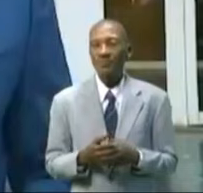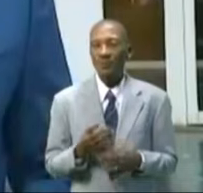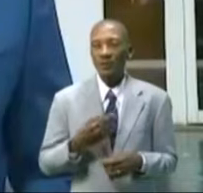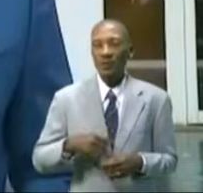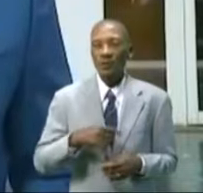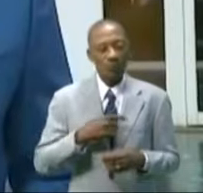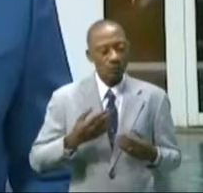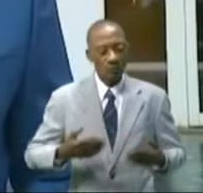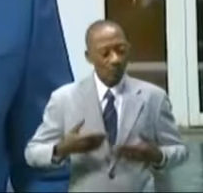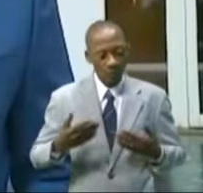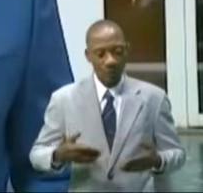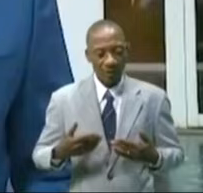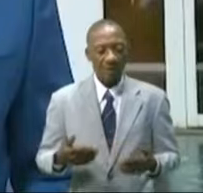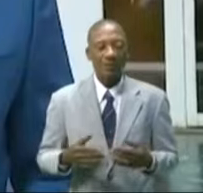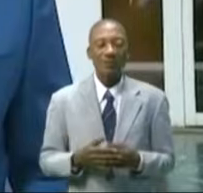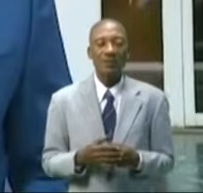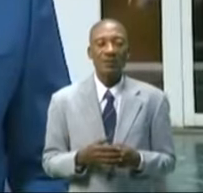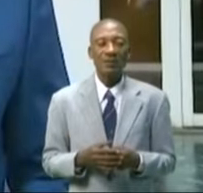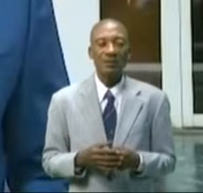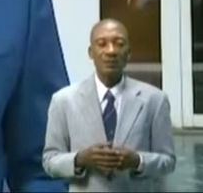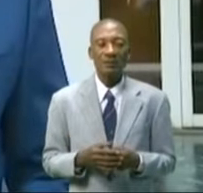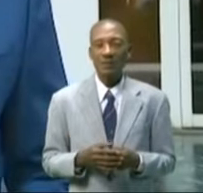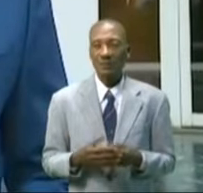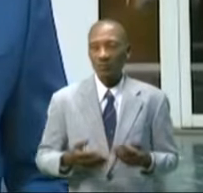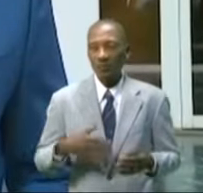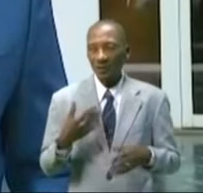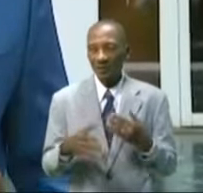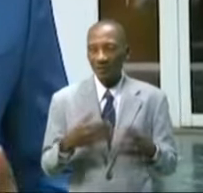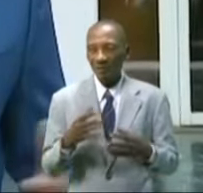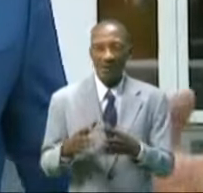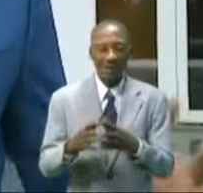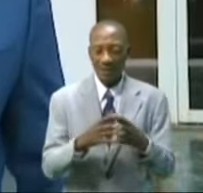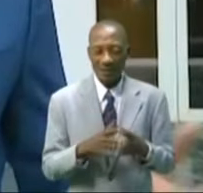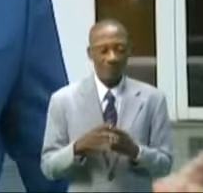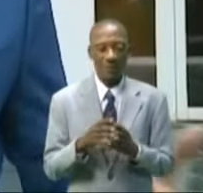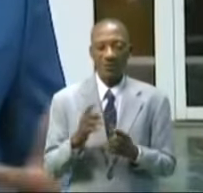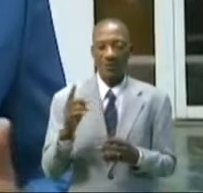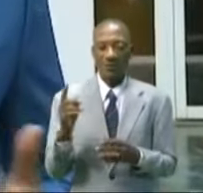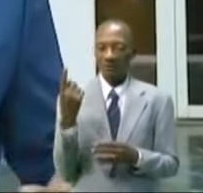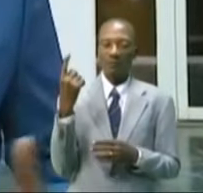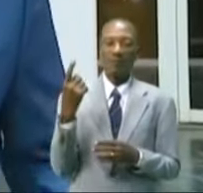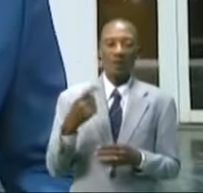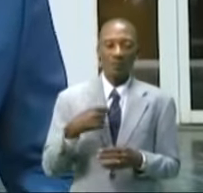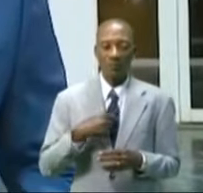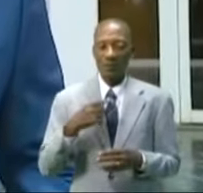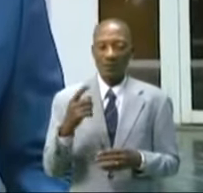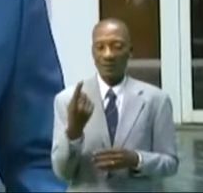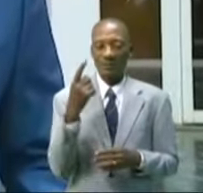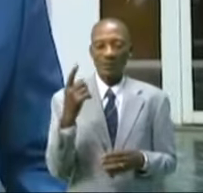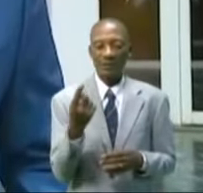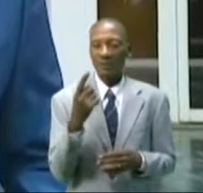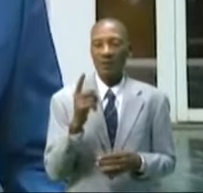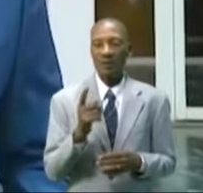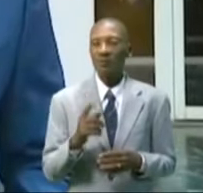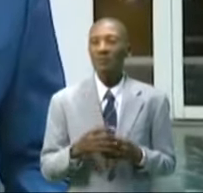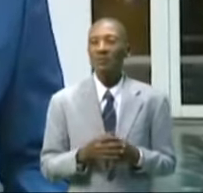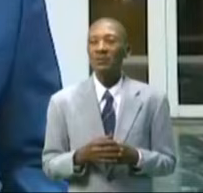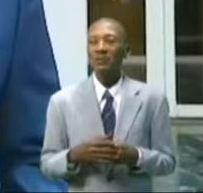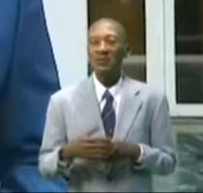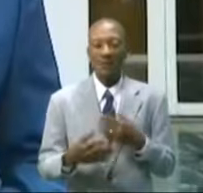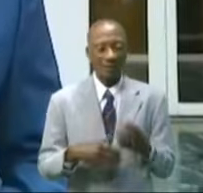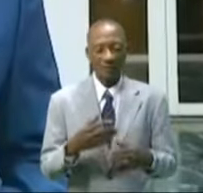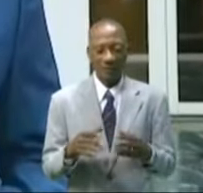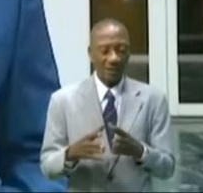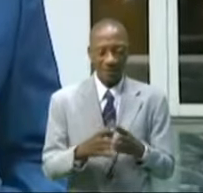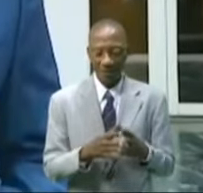comptent beaucoup de députés au sein de la Chambre qui peuvent faire basculer les choses dans un sens comme dans un autre. Je remercie tous les